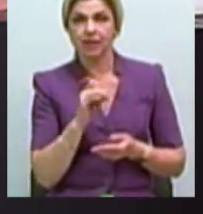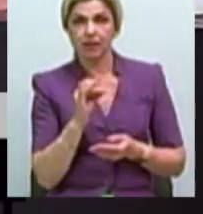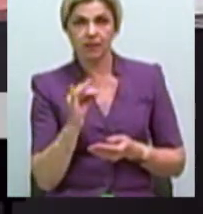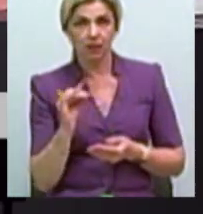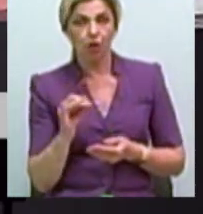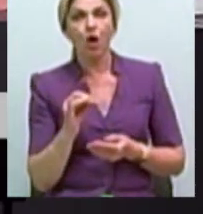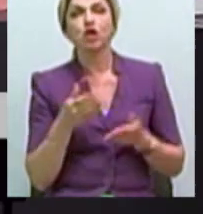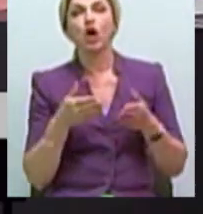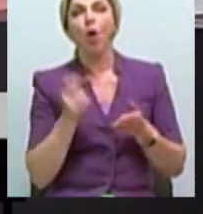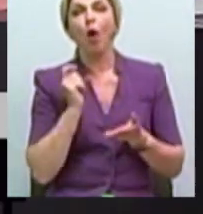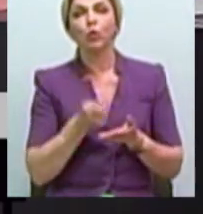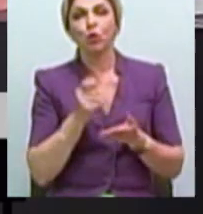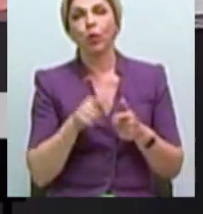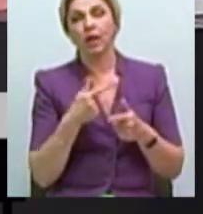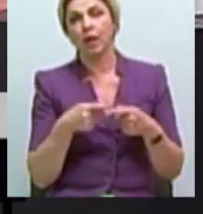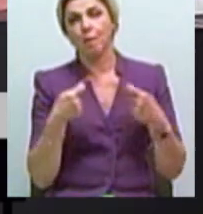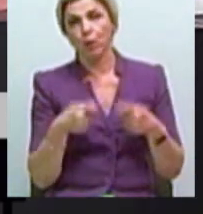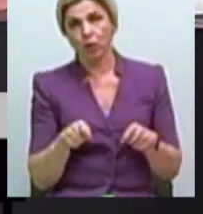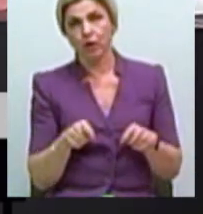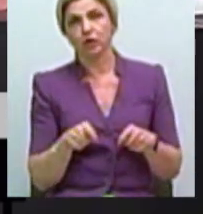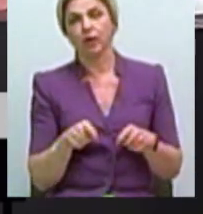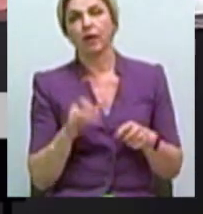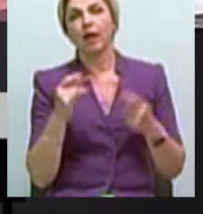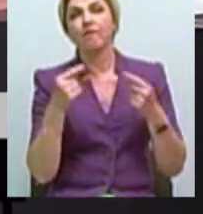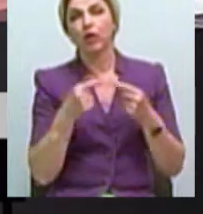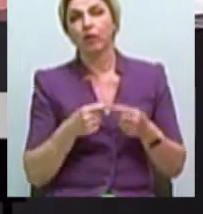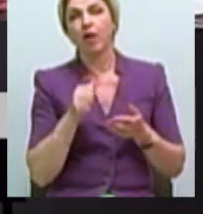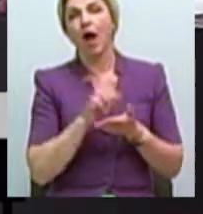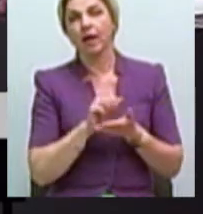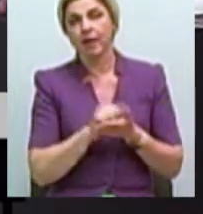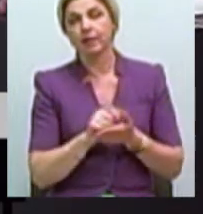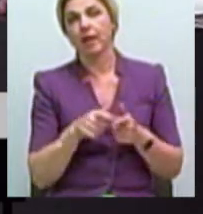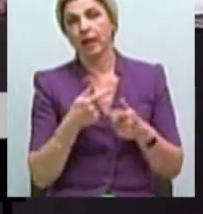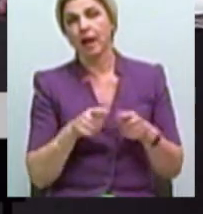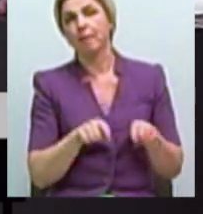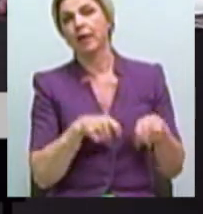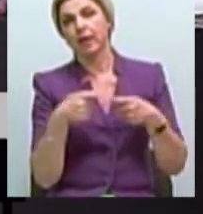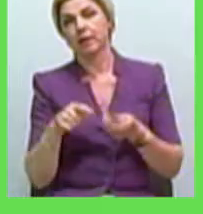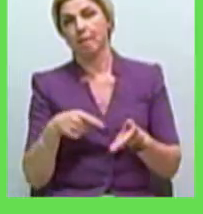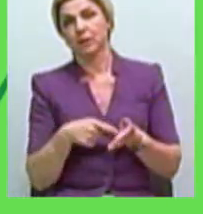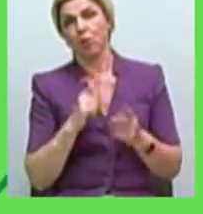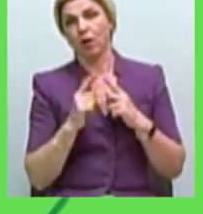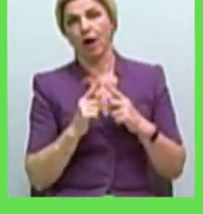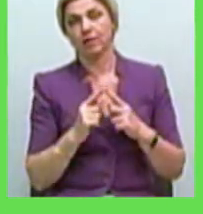шляхом аукціону чи продаж відповідно до оренди, чи передати міської раді.